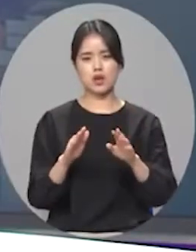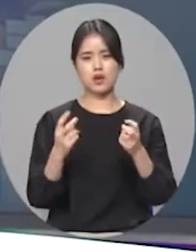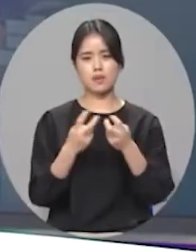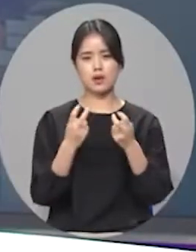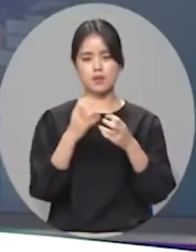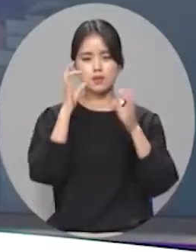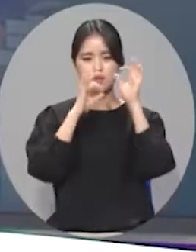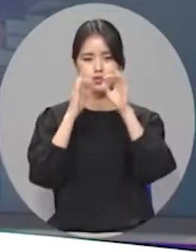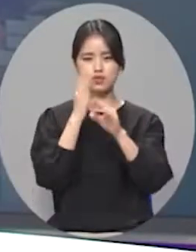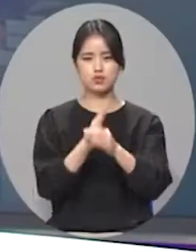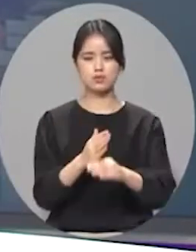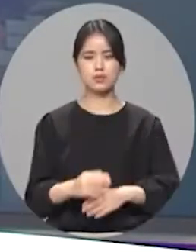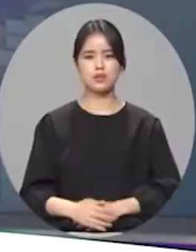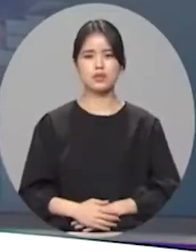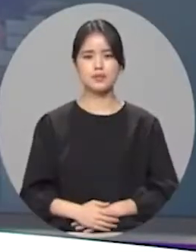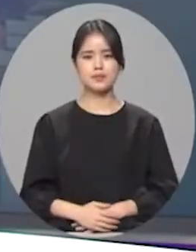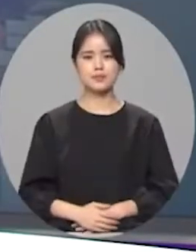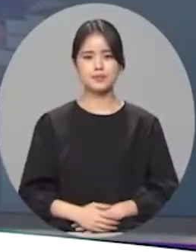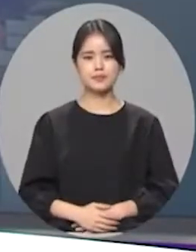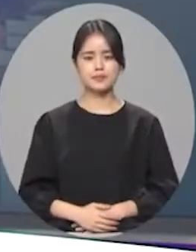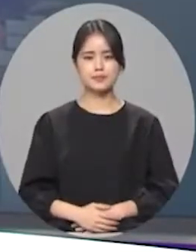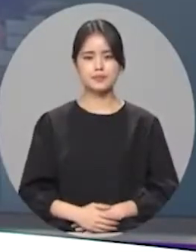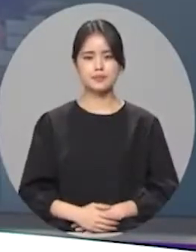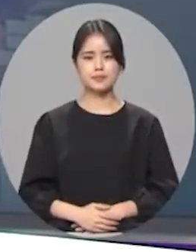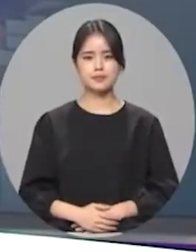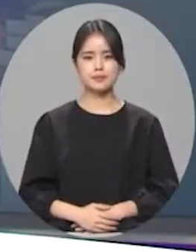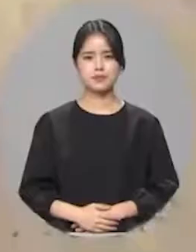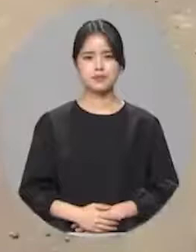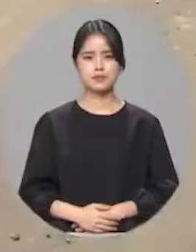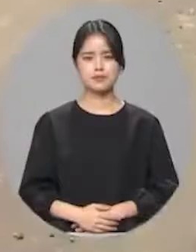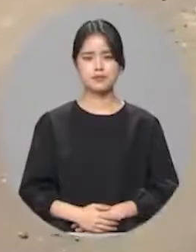자세한 소식 한범수 기자가 전하겠습니다.